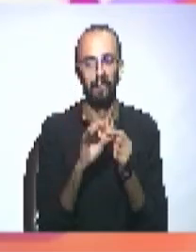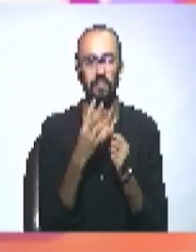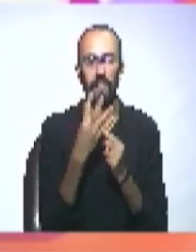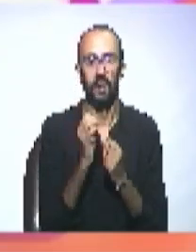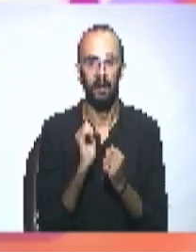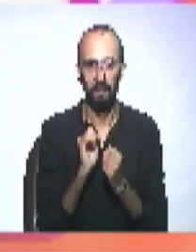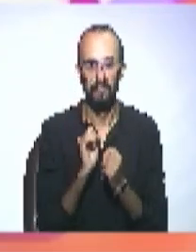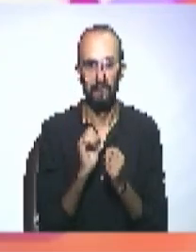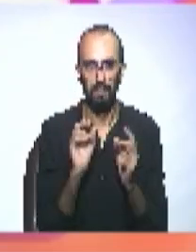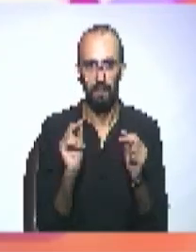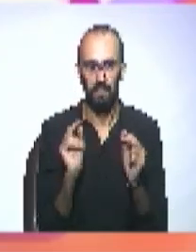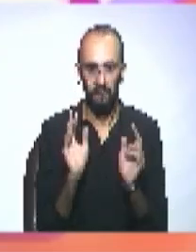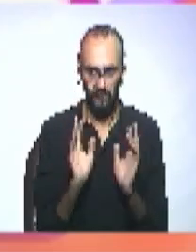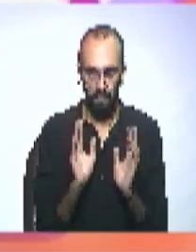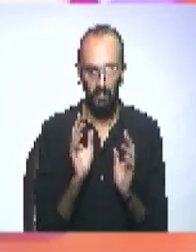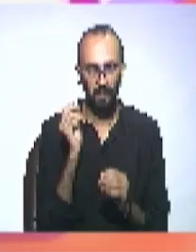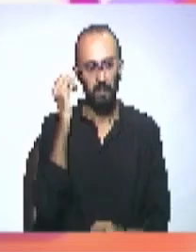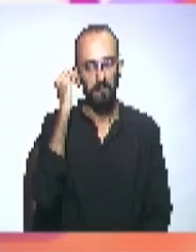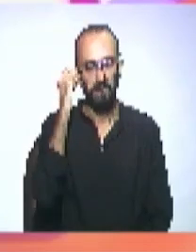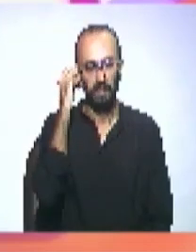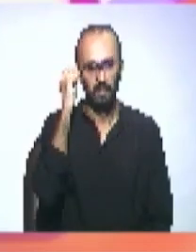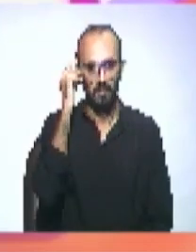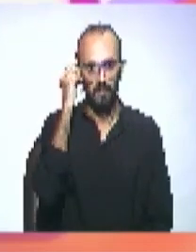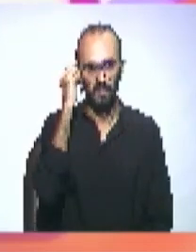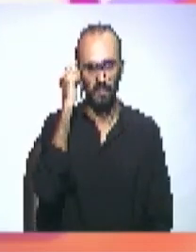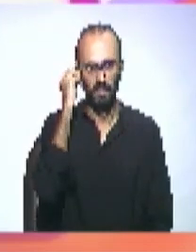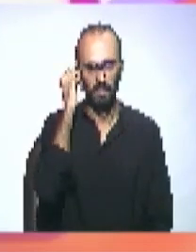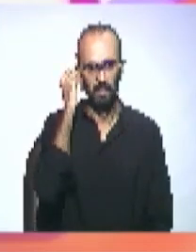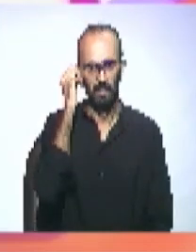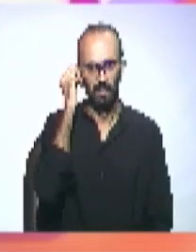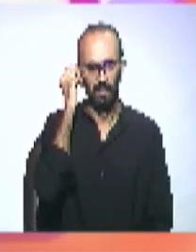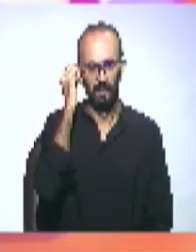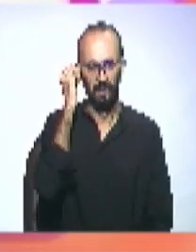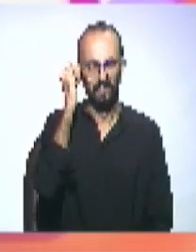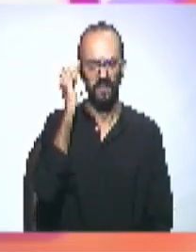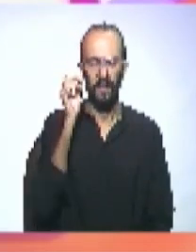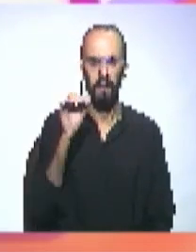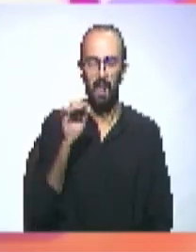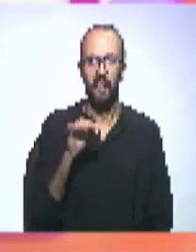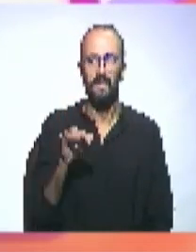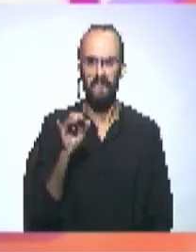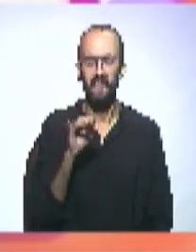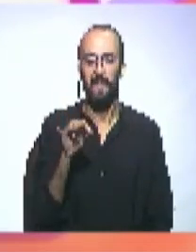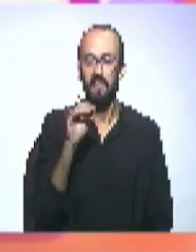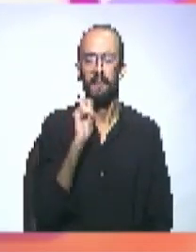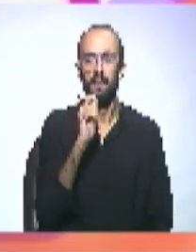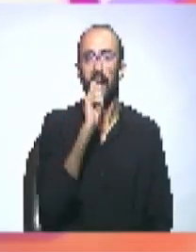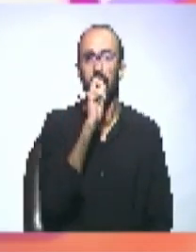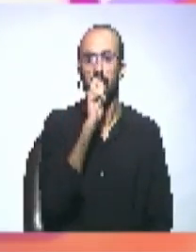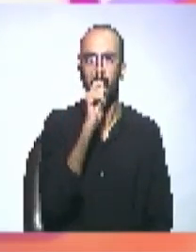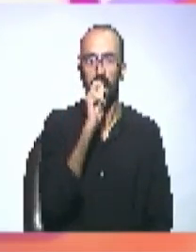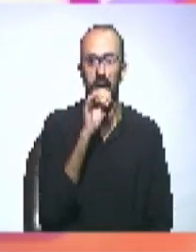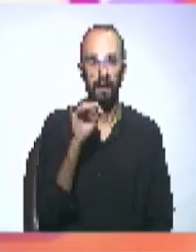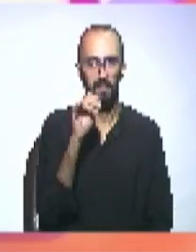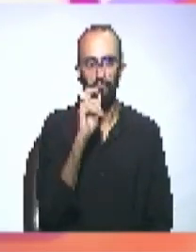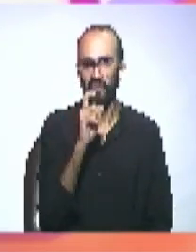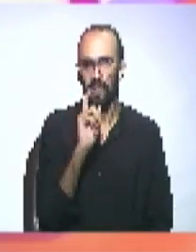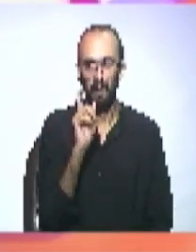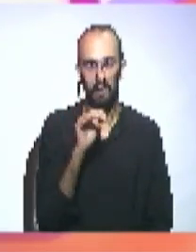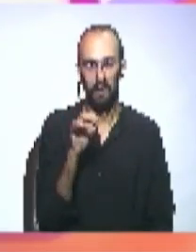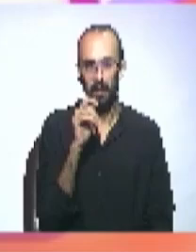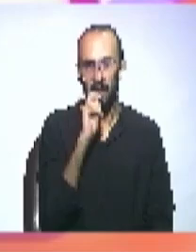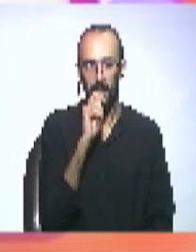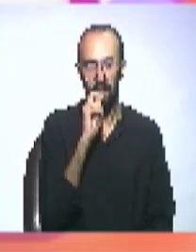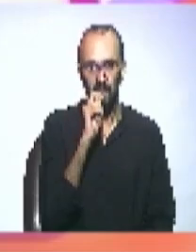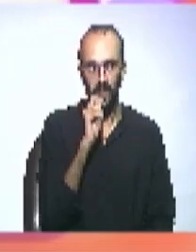اربع قطع زي ما احنا عملنا كده، اربع فصوص، ونفرم ونحط ملح وفلفل وبهارات لحمه. تاني بهارات لحمه،